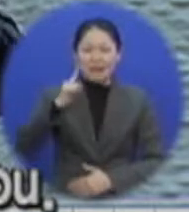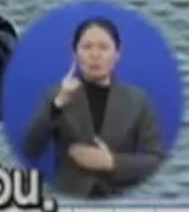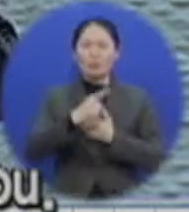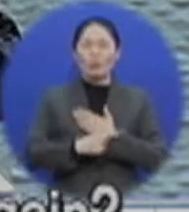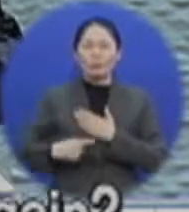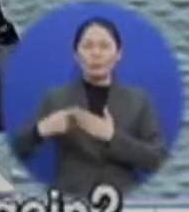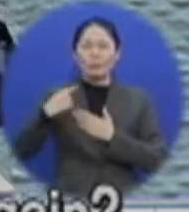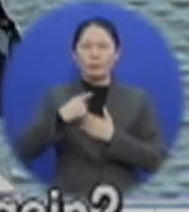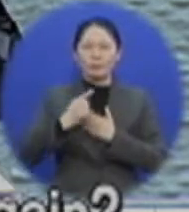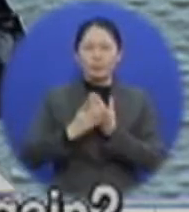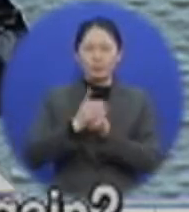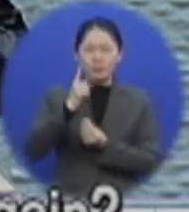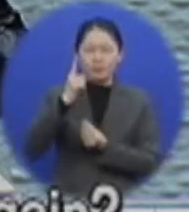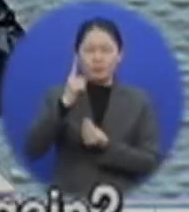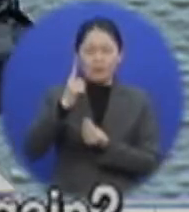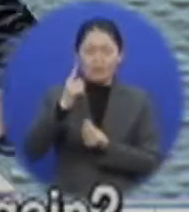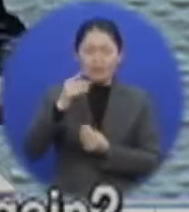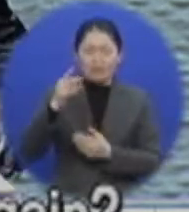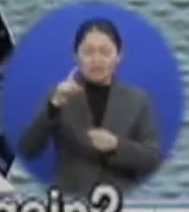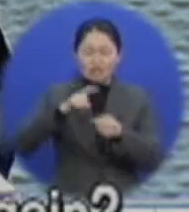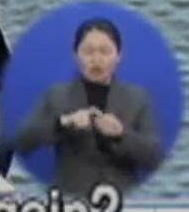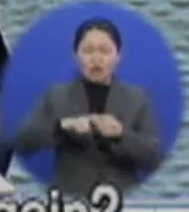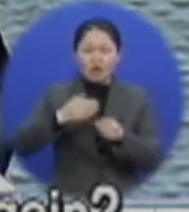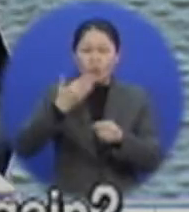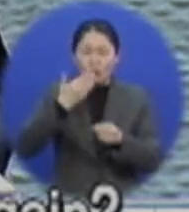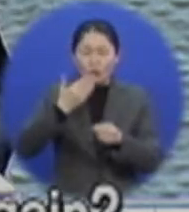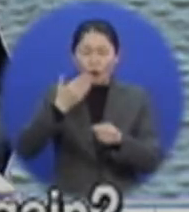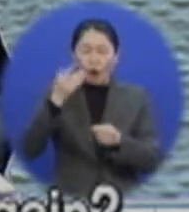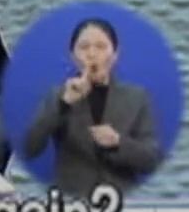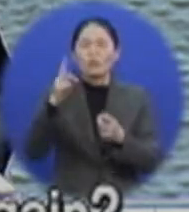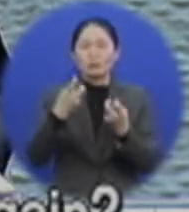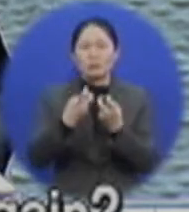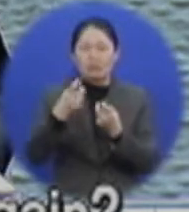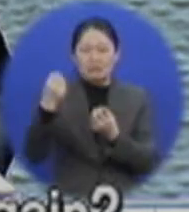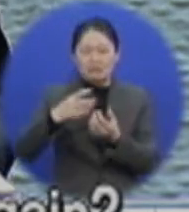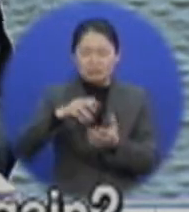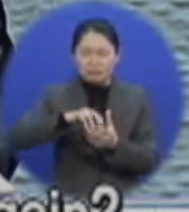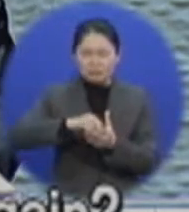거야 떡을 먹고 어떻게 다시 분리해 낼 수가 있겠어요